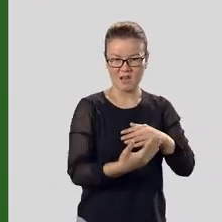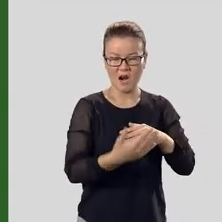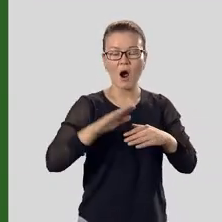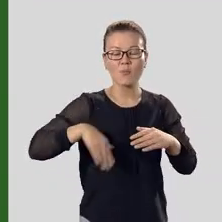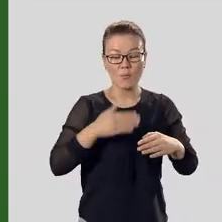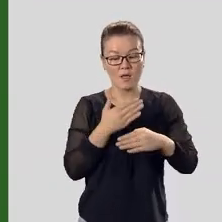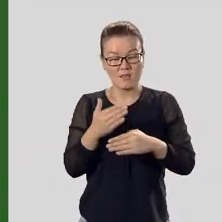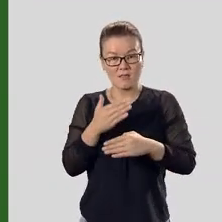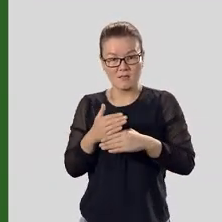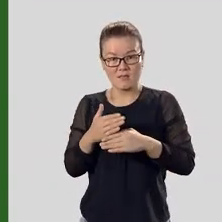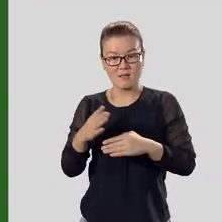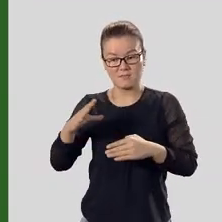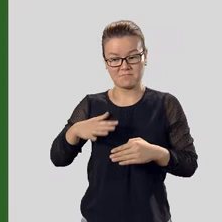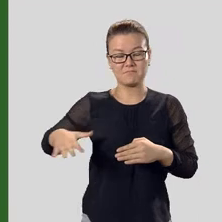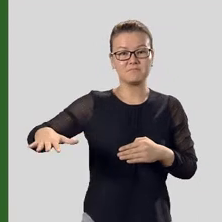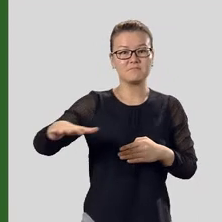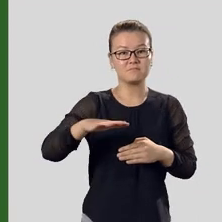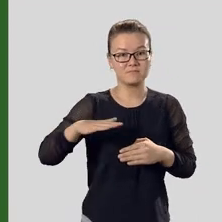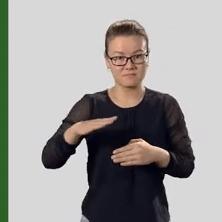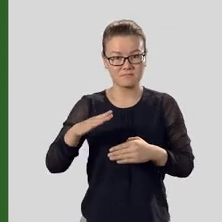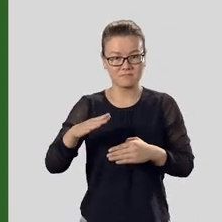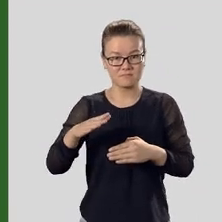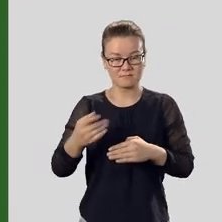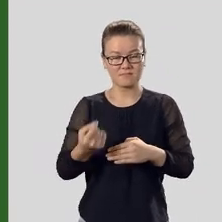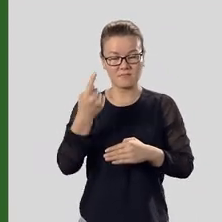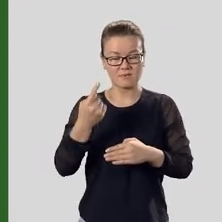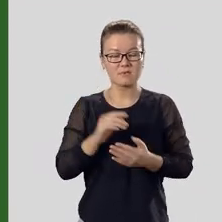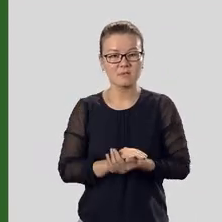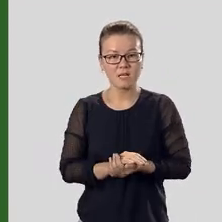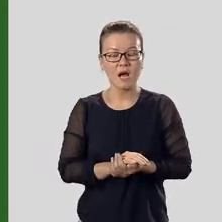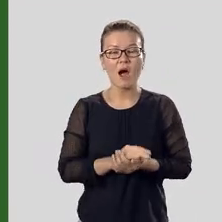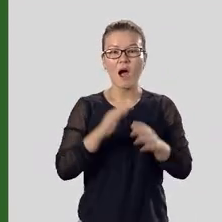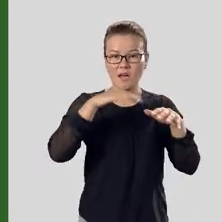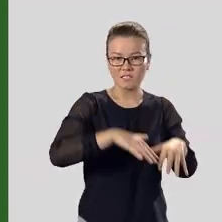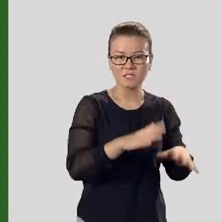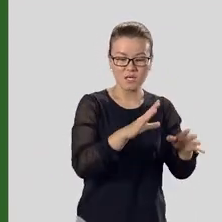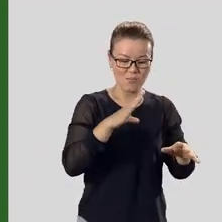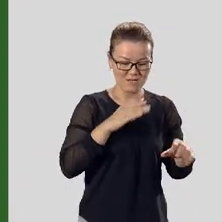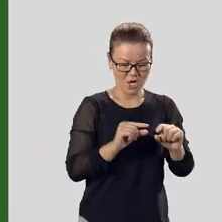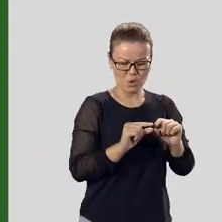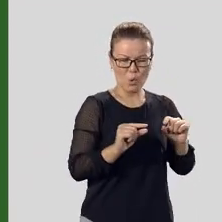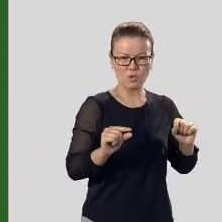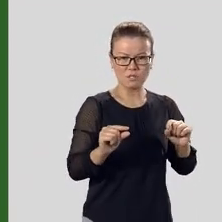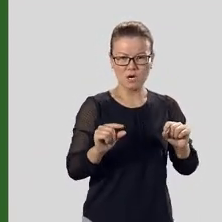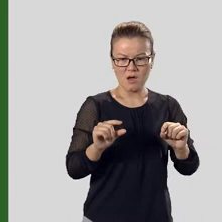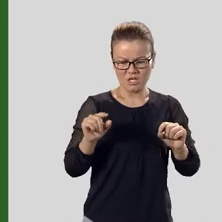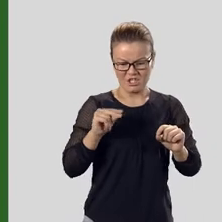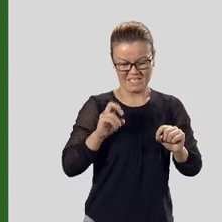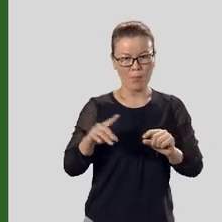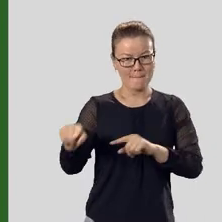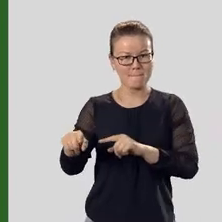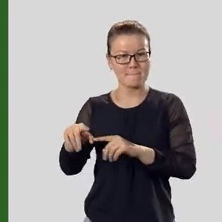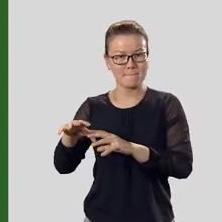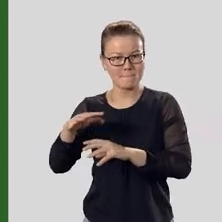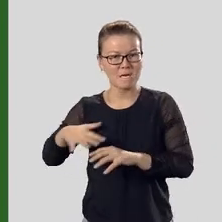стала формироваться континентальная кора. Океаническая земная кора тоньше материковой. Она